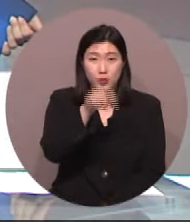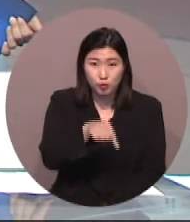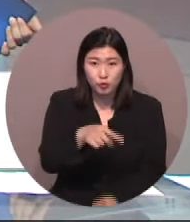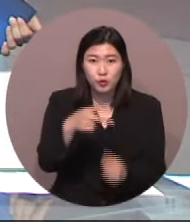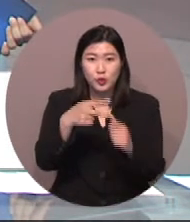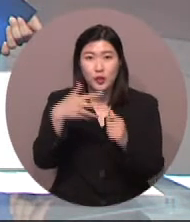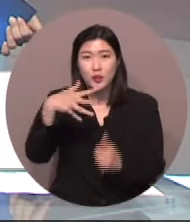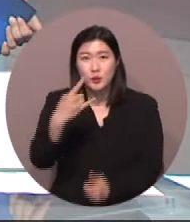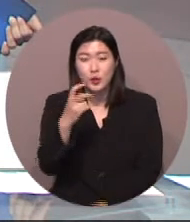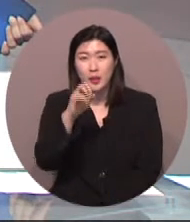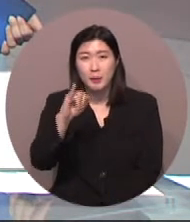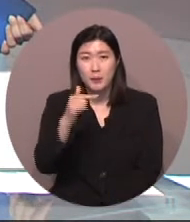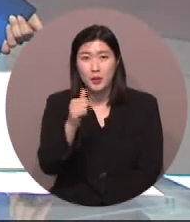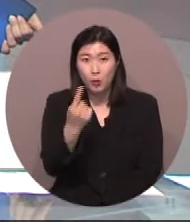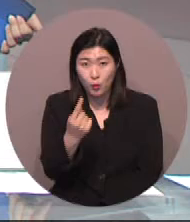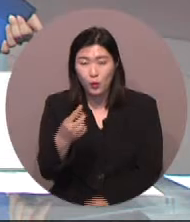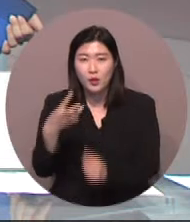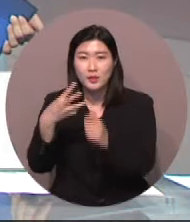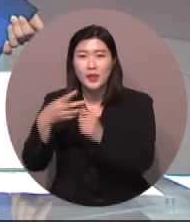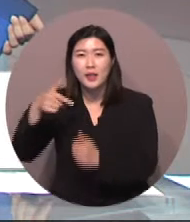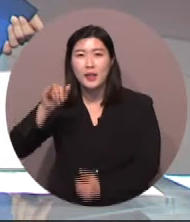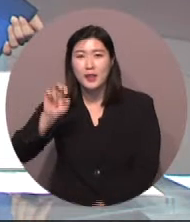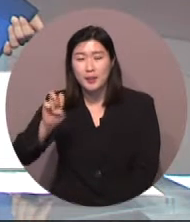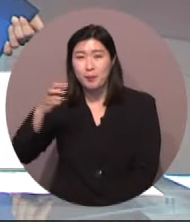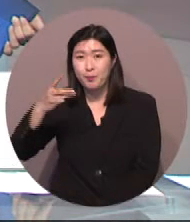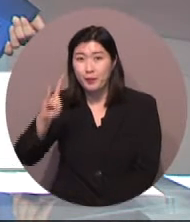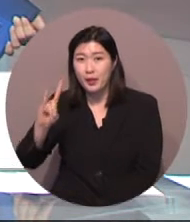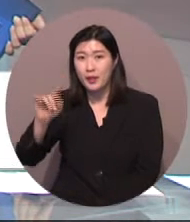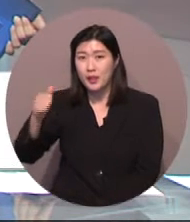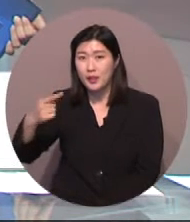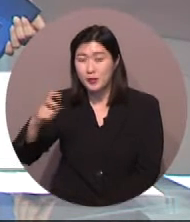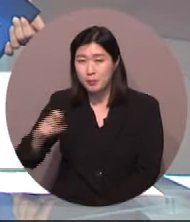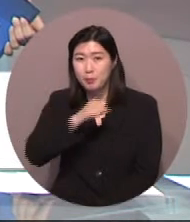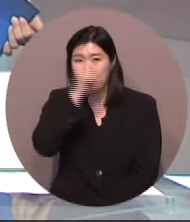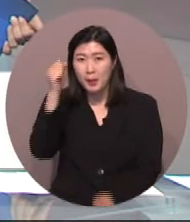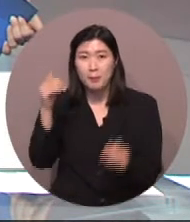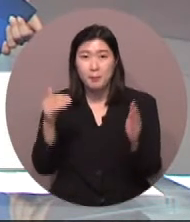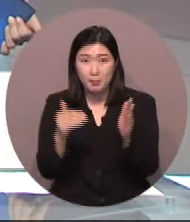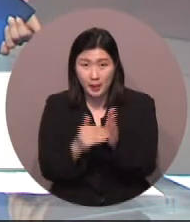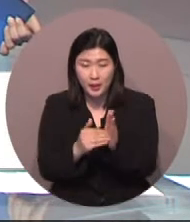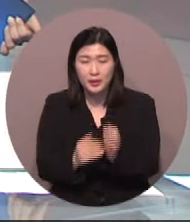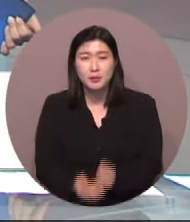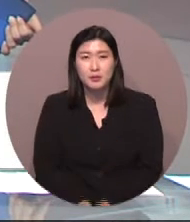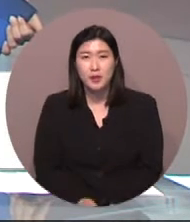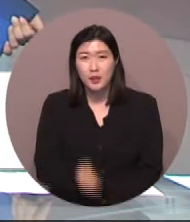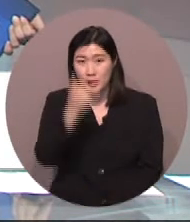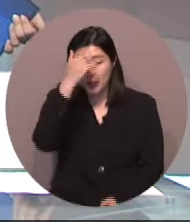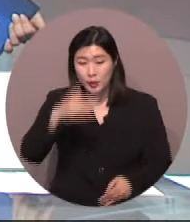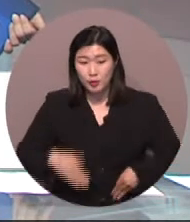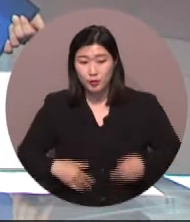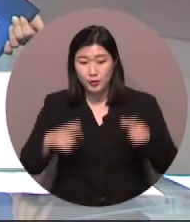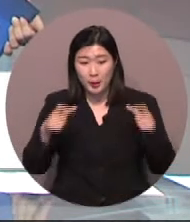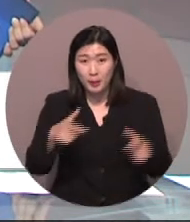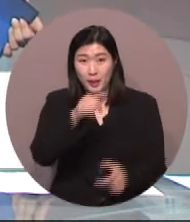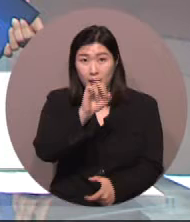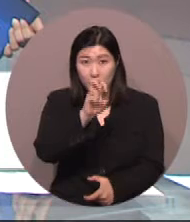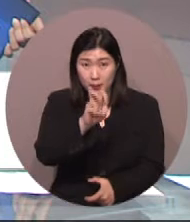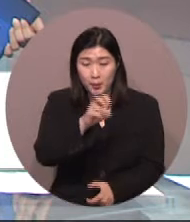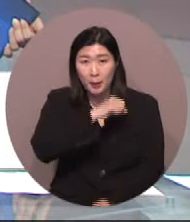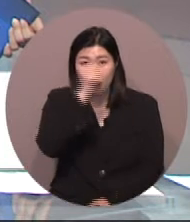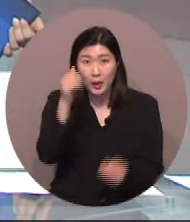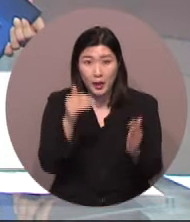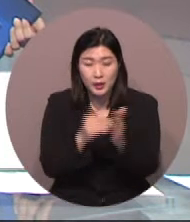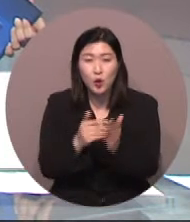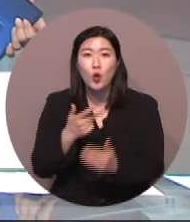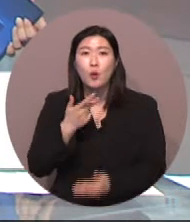세종시장 최민호, 충남지사는 김태흠 후보를 확정했습니다. 특히 충남은 김태흠 후보의 본선 행으로